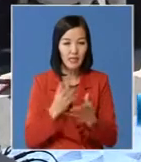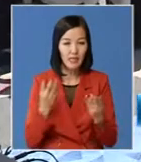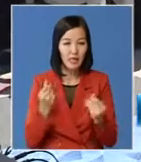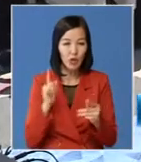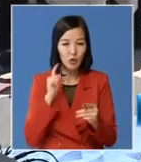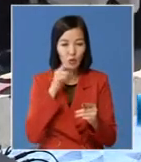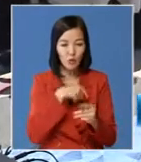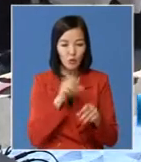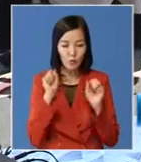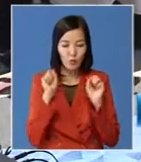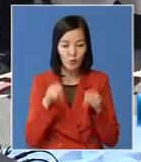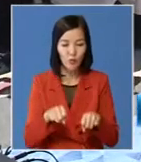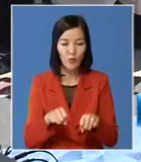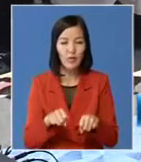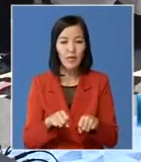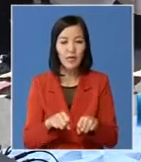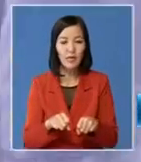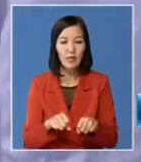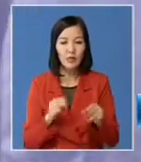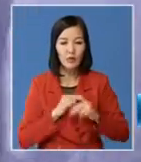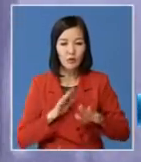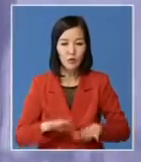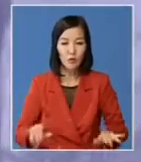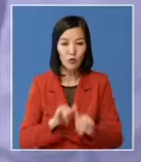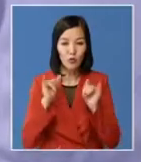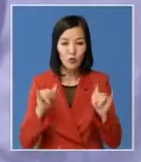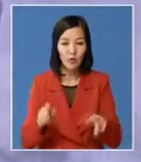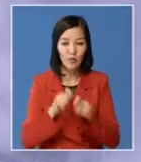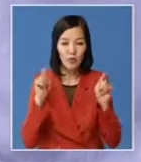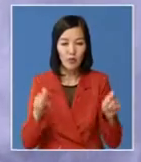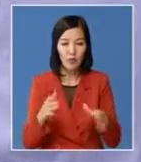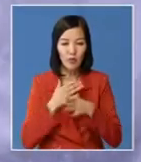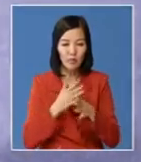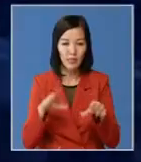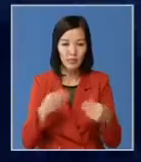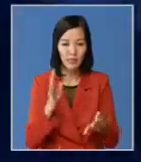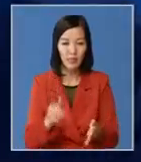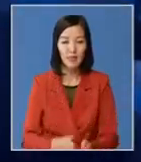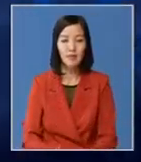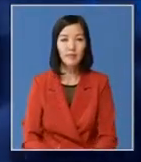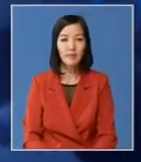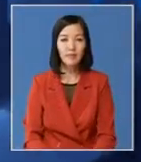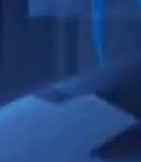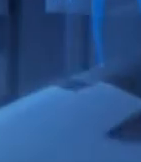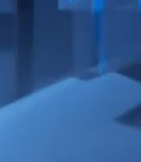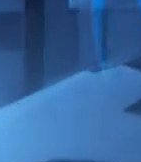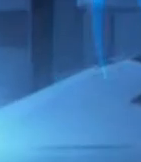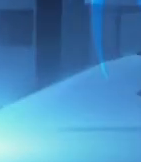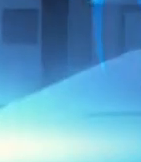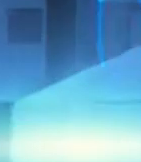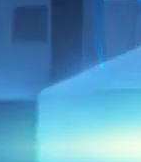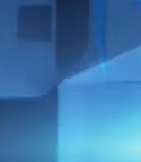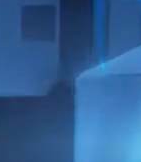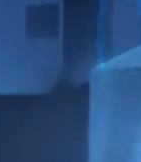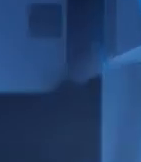үнемдеуге мол мүмкіндік. Сонымен қатар жұмыс орындарының ұлғаюына да септігін тигізбек. Думан Алтынбекұлы, Гүлназ Мұстафа, Жайық